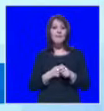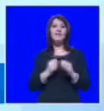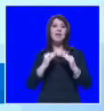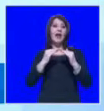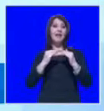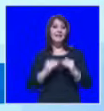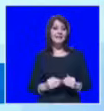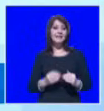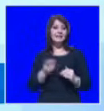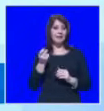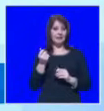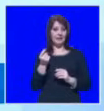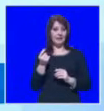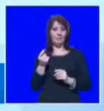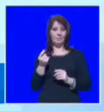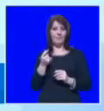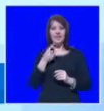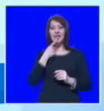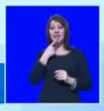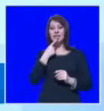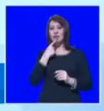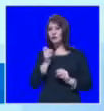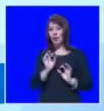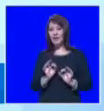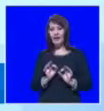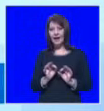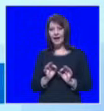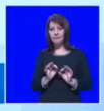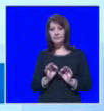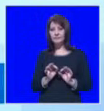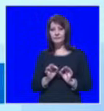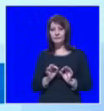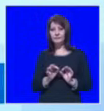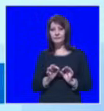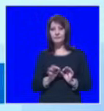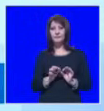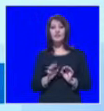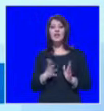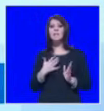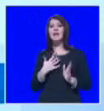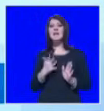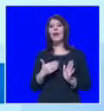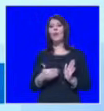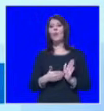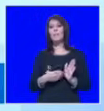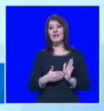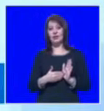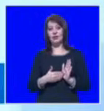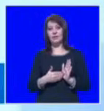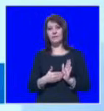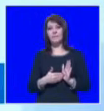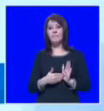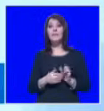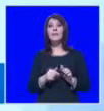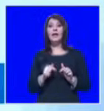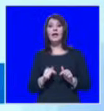ниски цени. Защо това е? Това е по няколко причини. Една от които, не малка,